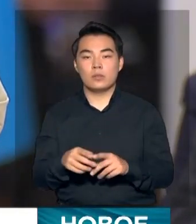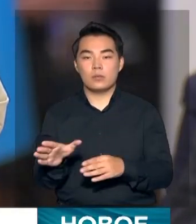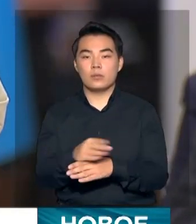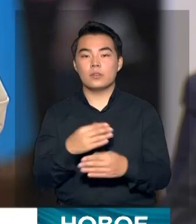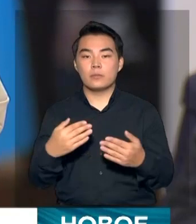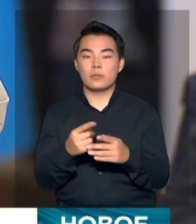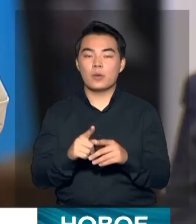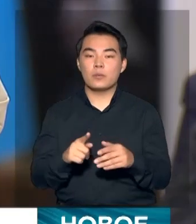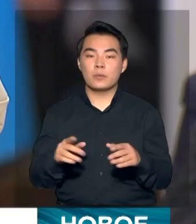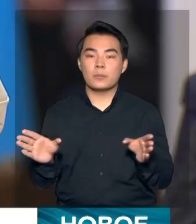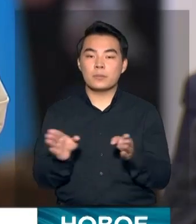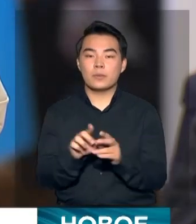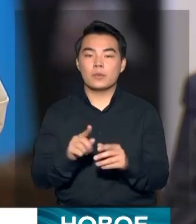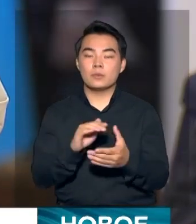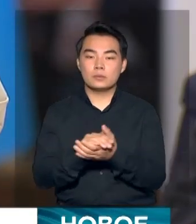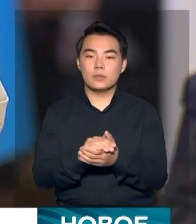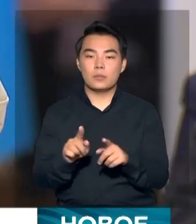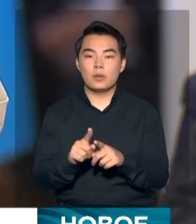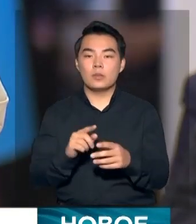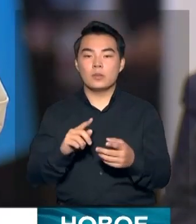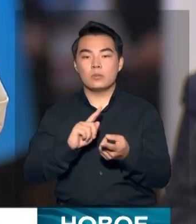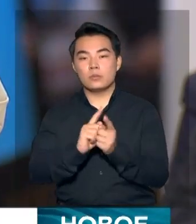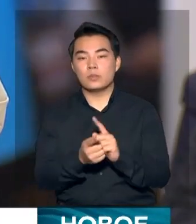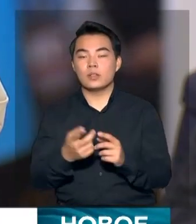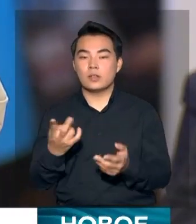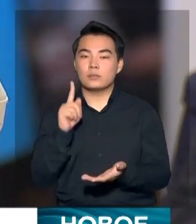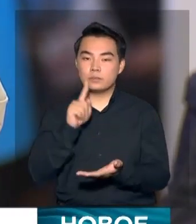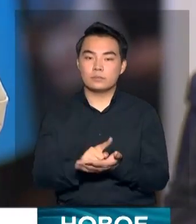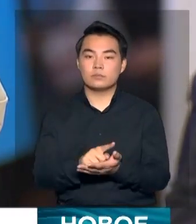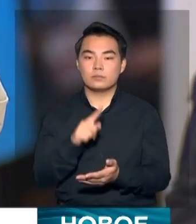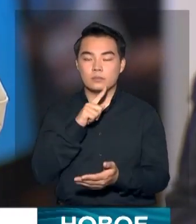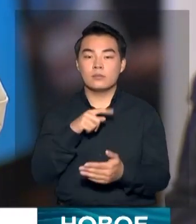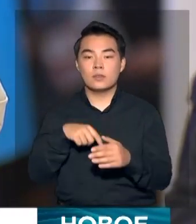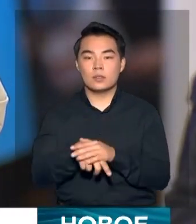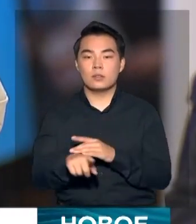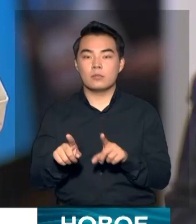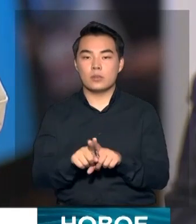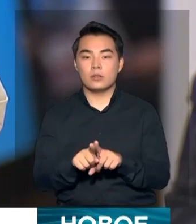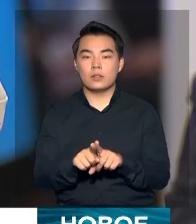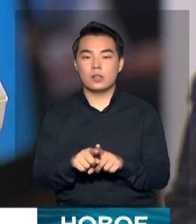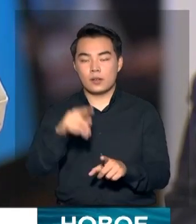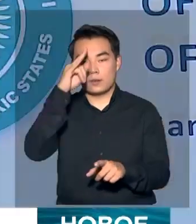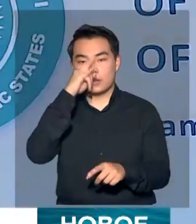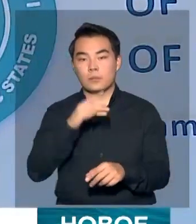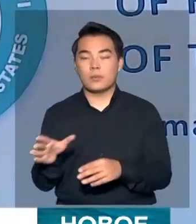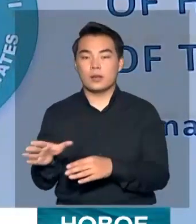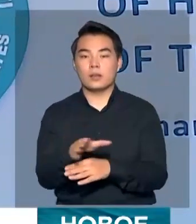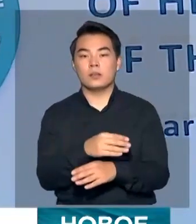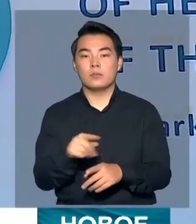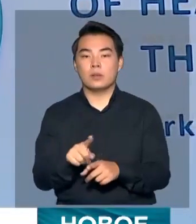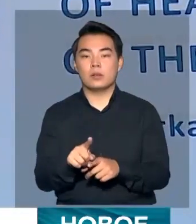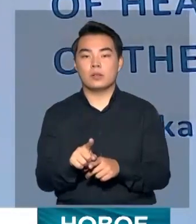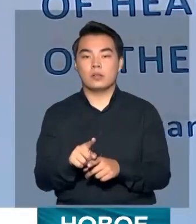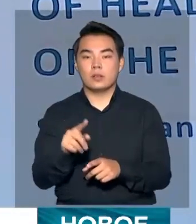жақындастыратын ықпалды орталыққа айналуы қажет деп санаймын. Қазақстан барлық елдердің